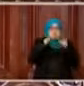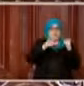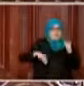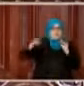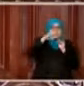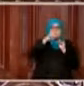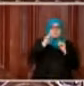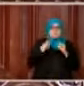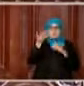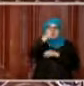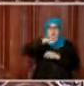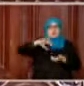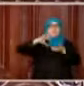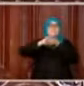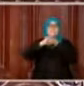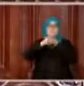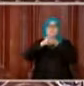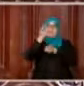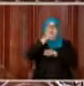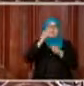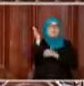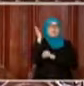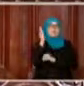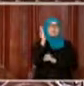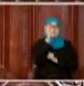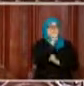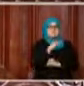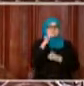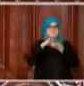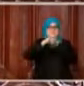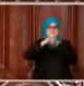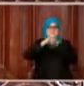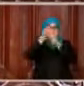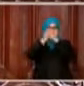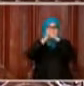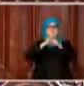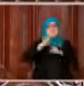الوقوف متحدين في مواجهة الإرهاب